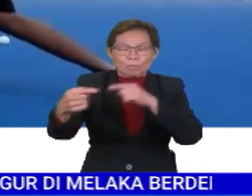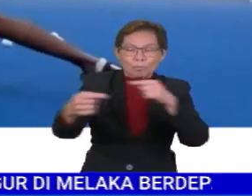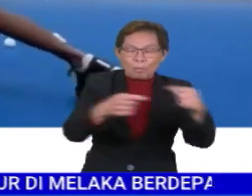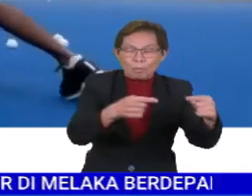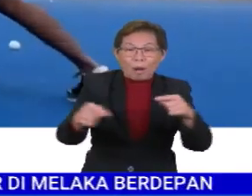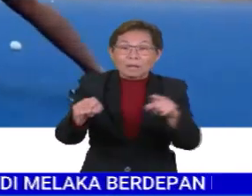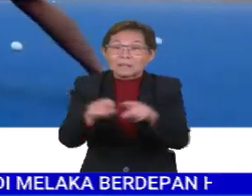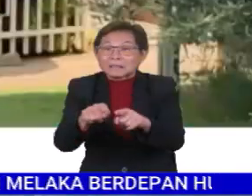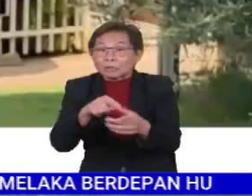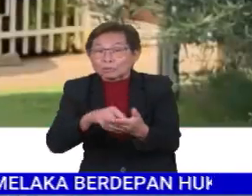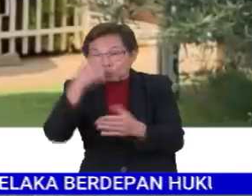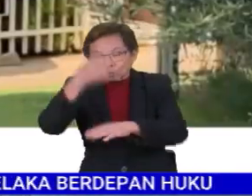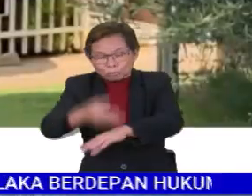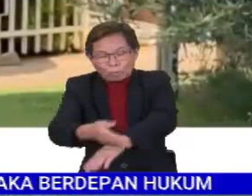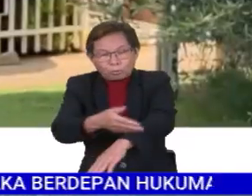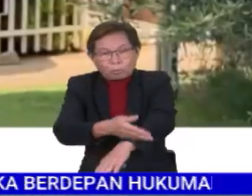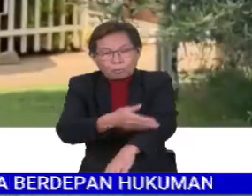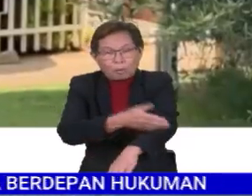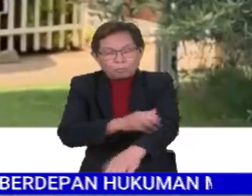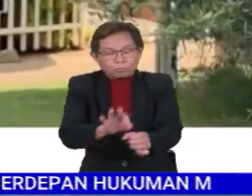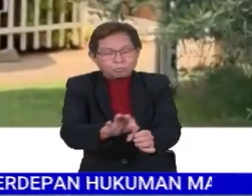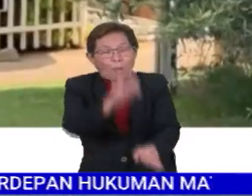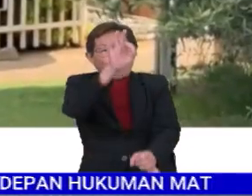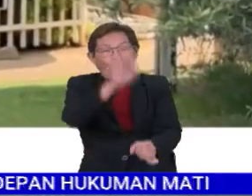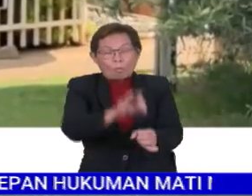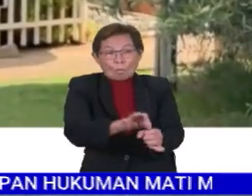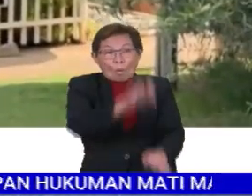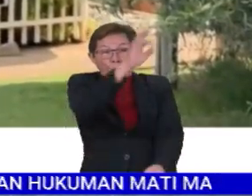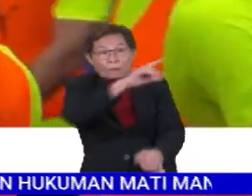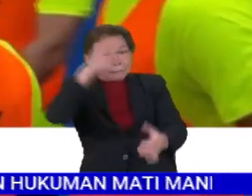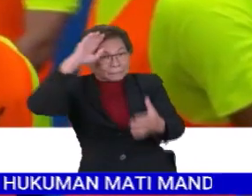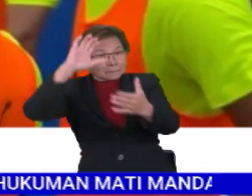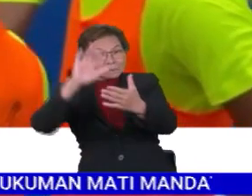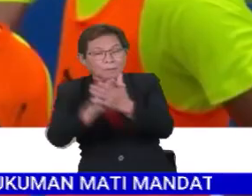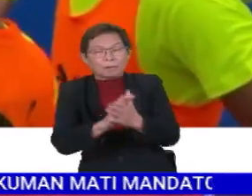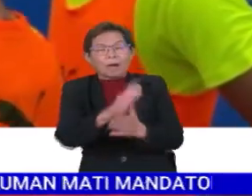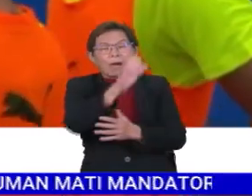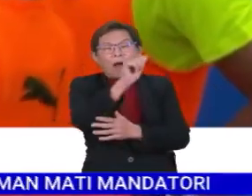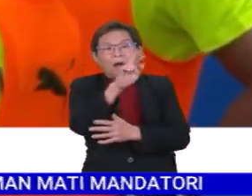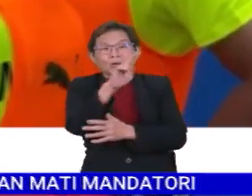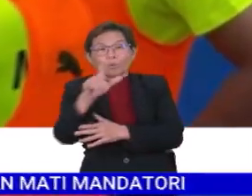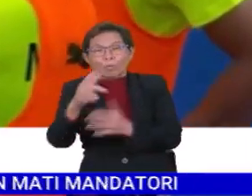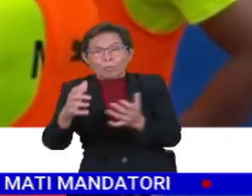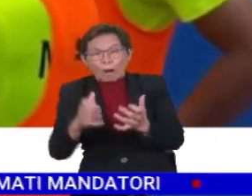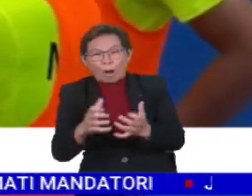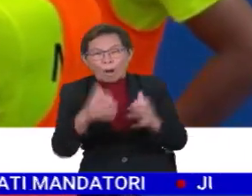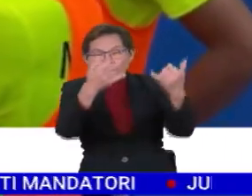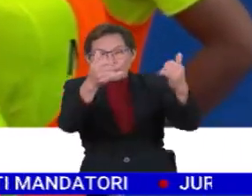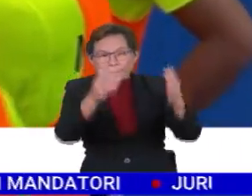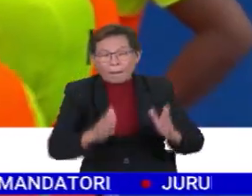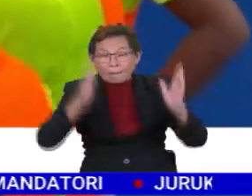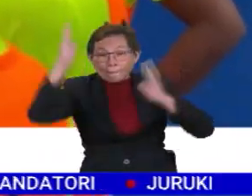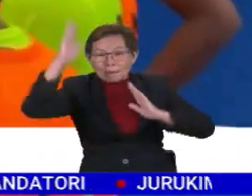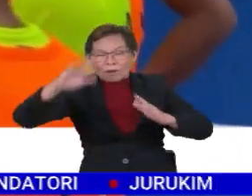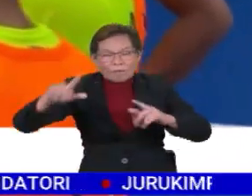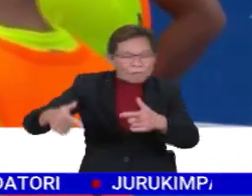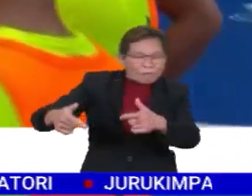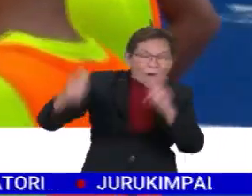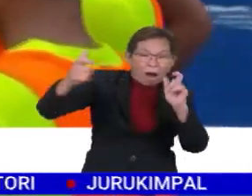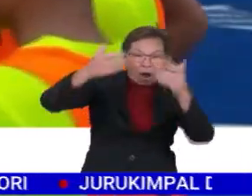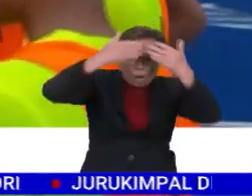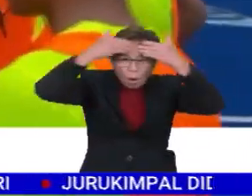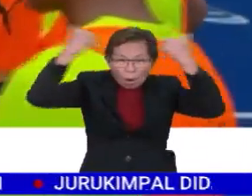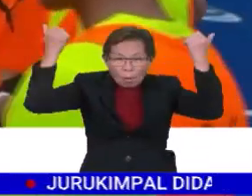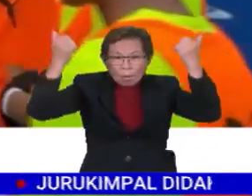perlawanan-perlawanan macam ini untuk meningkatkan lagi semangat kita dan juga kepercayaan pasukan. Arul juga mahu pemain negara segera